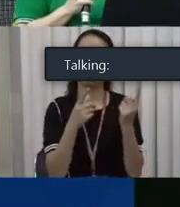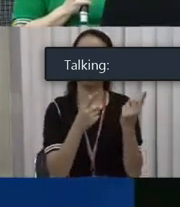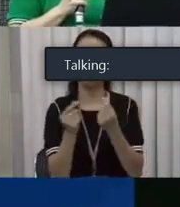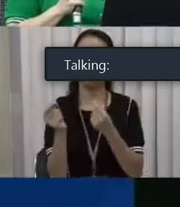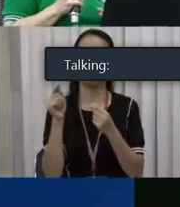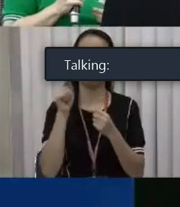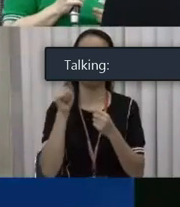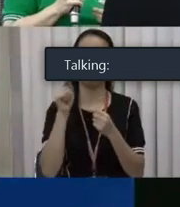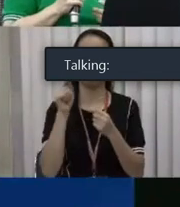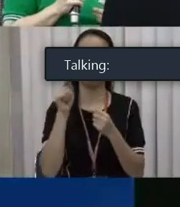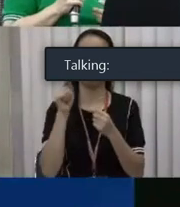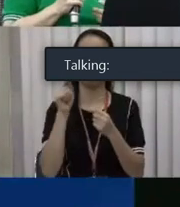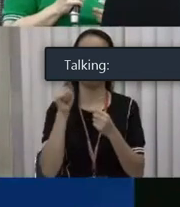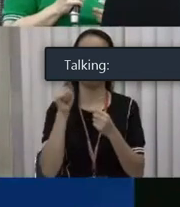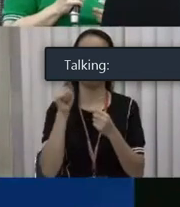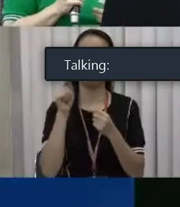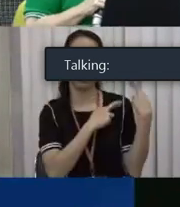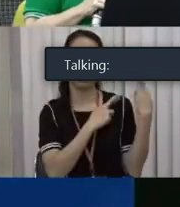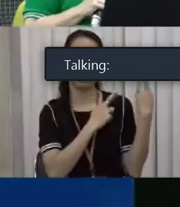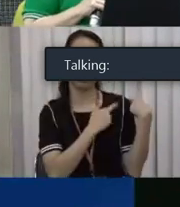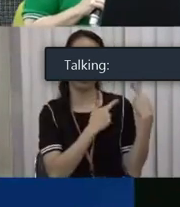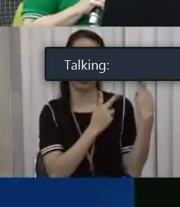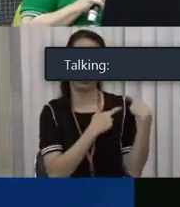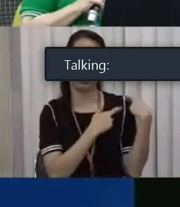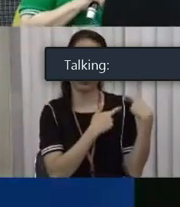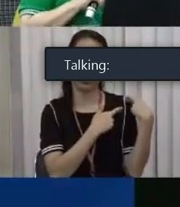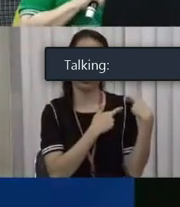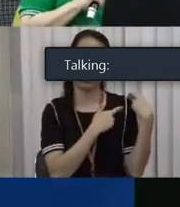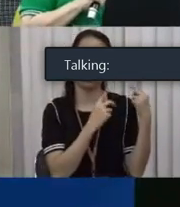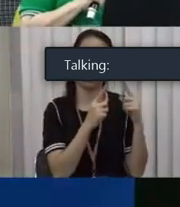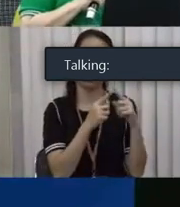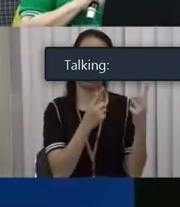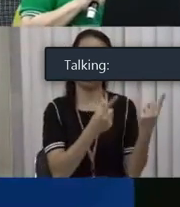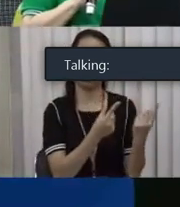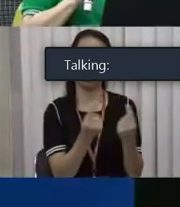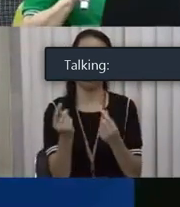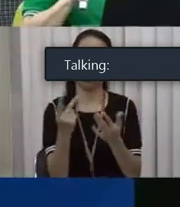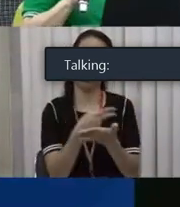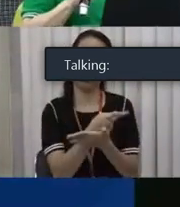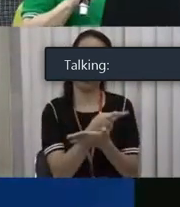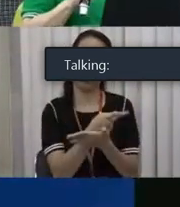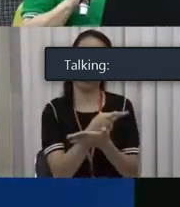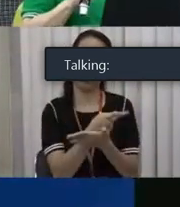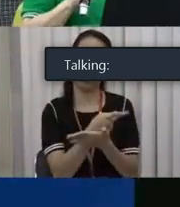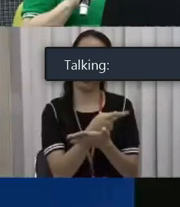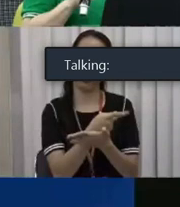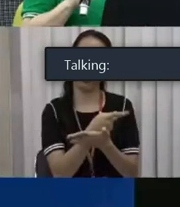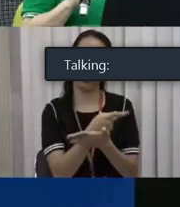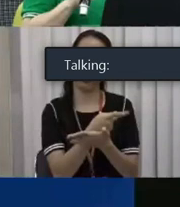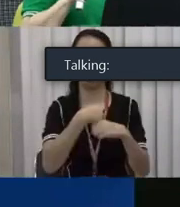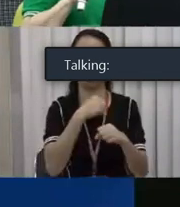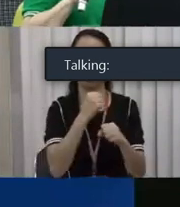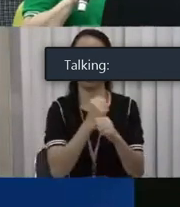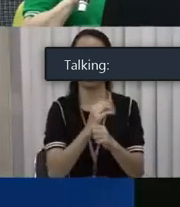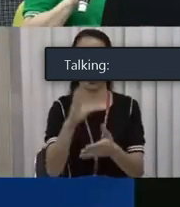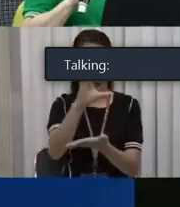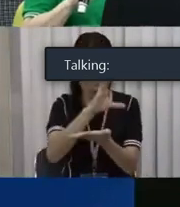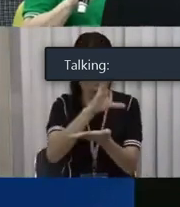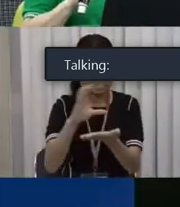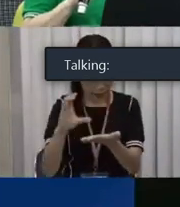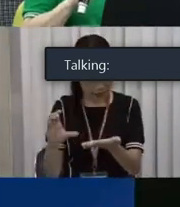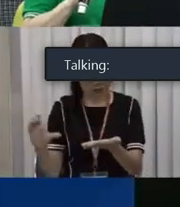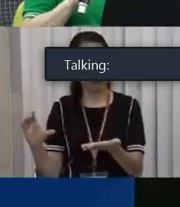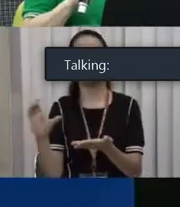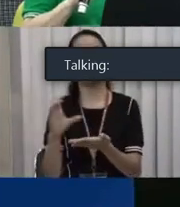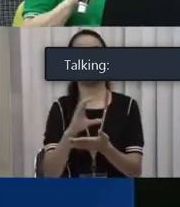technical skills, pero dili nato biyaan ang unsay atong mga responsibilidad. So part ani mao na yung creativity